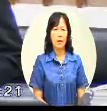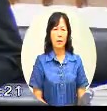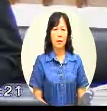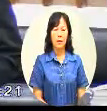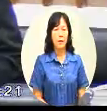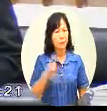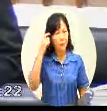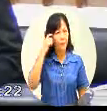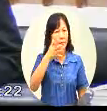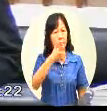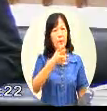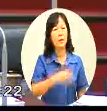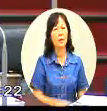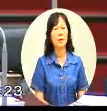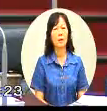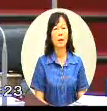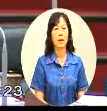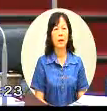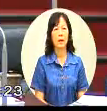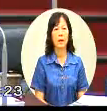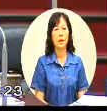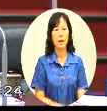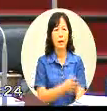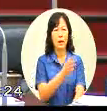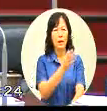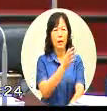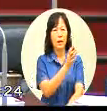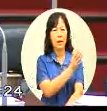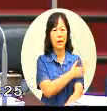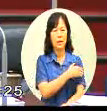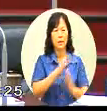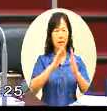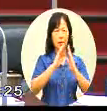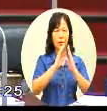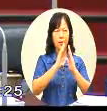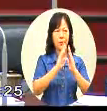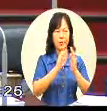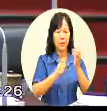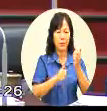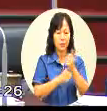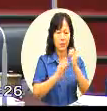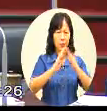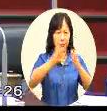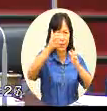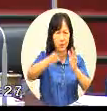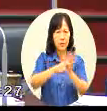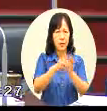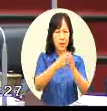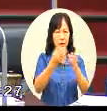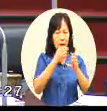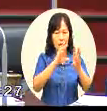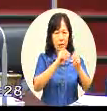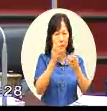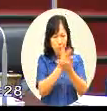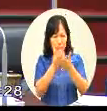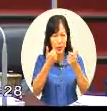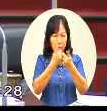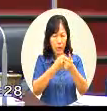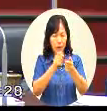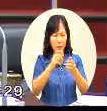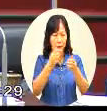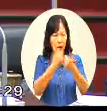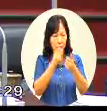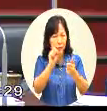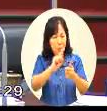我来请教那个陈金德副市长，你是地评会主委嘛，地评会什么时候要开会，然后你认